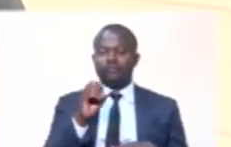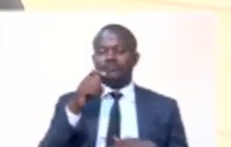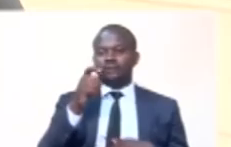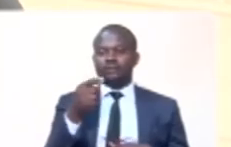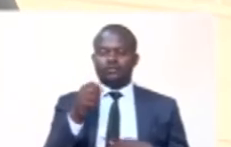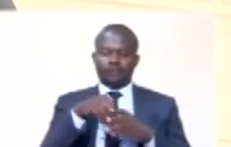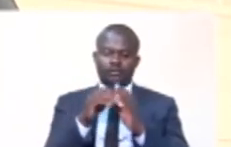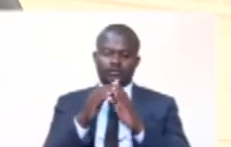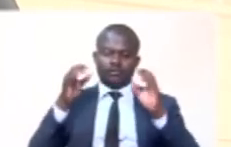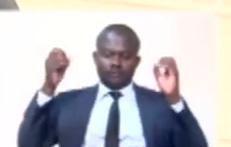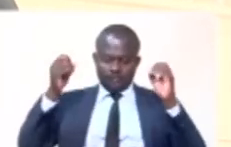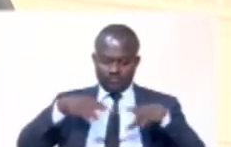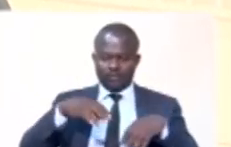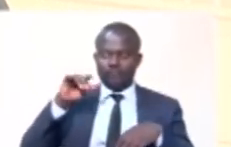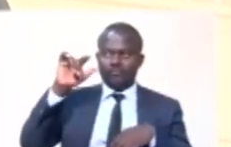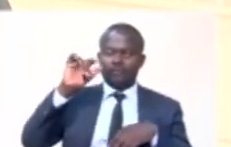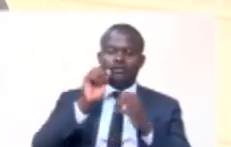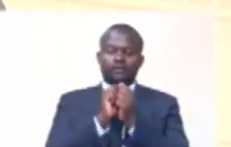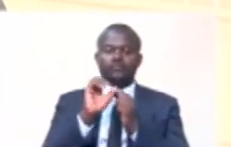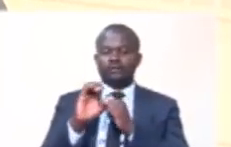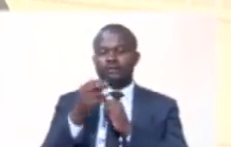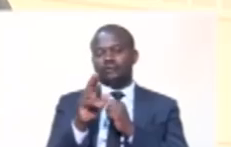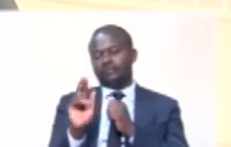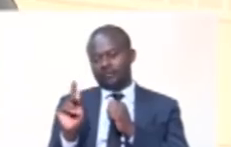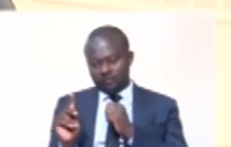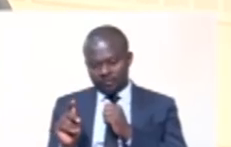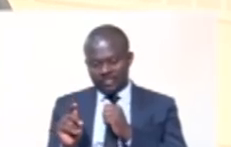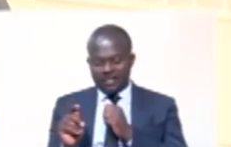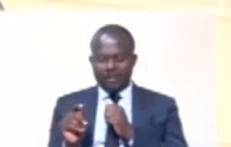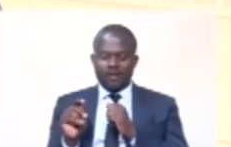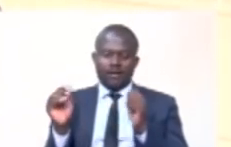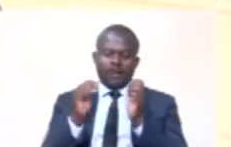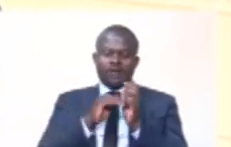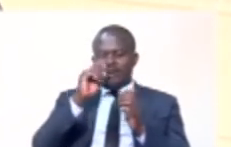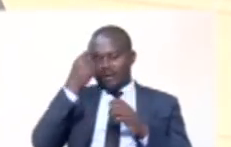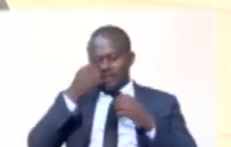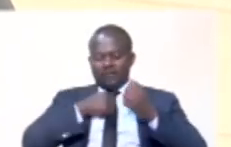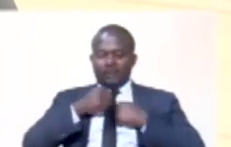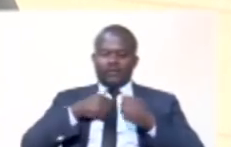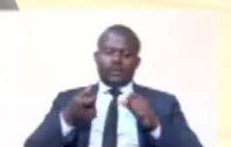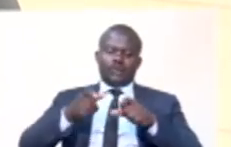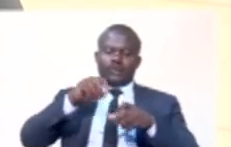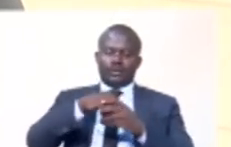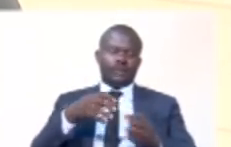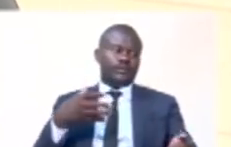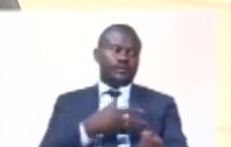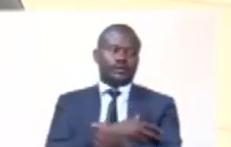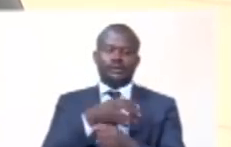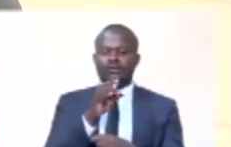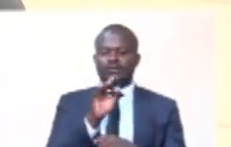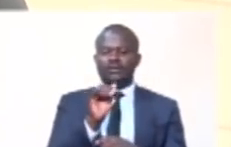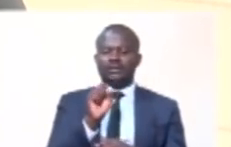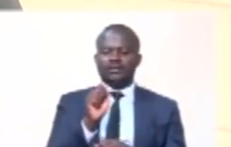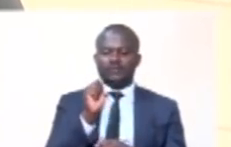muri Kigali bya Kanombe ndetse na CHK bifite uruganda rwa oxygen, ndetse leta y'u Rwanda yongera imbaraga mu bitaro bya Faisal twongera